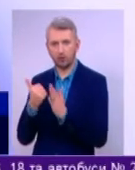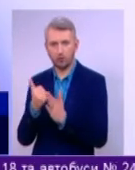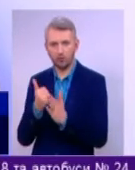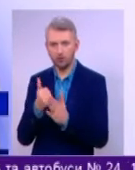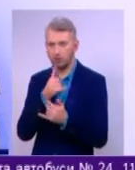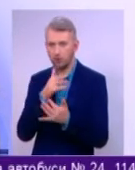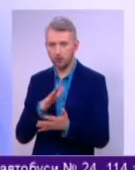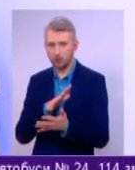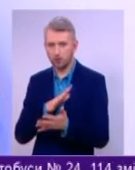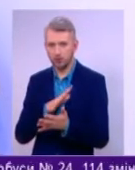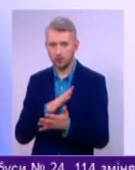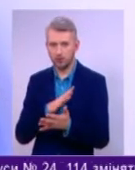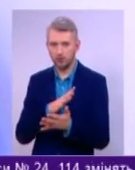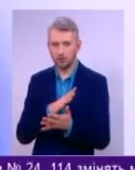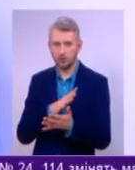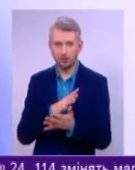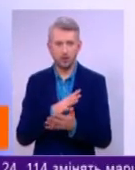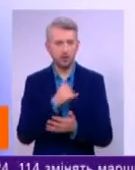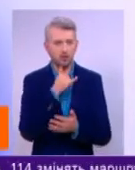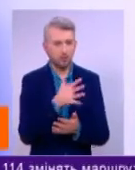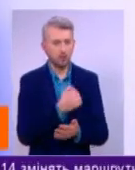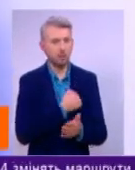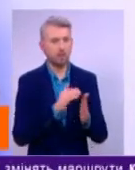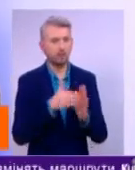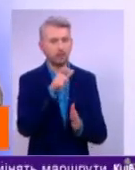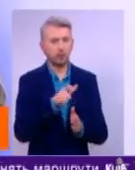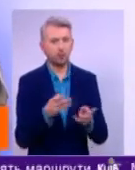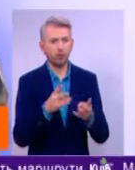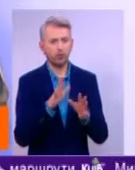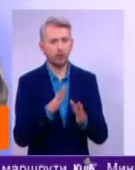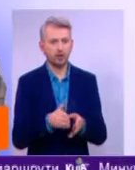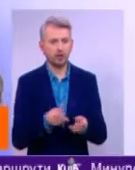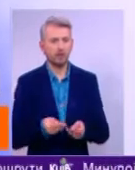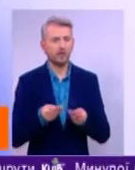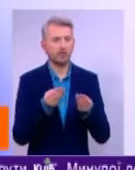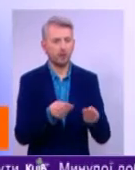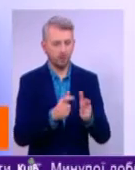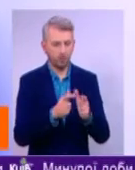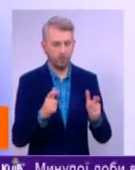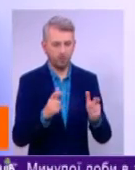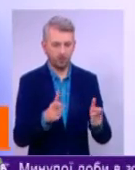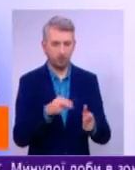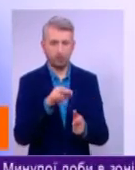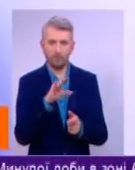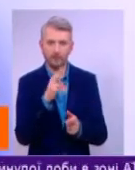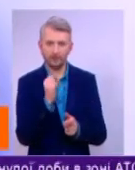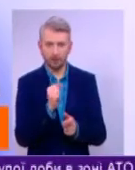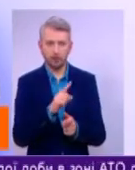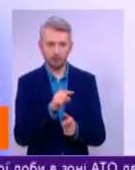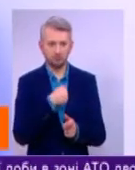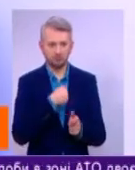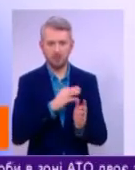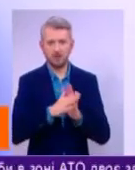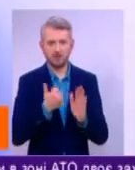відбуватися не може, чи якщо, скажімо, там уже... Призовнику потрібно тільки віднести до повістку, що він призваний на строкову військову